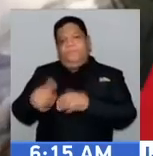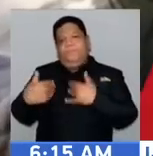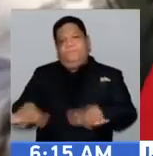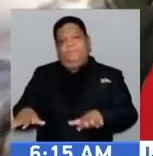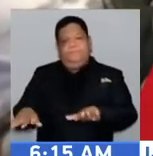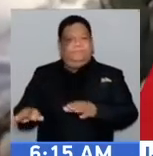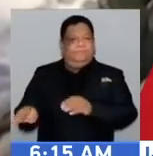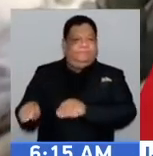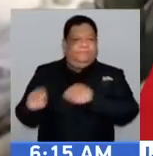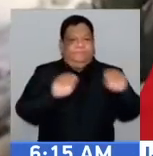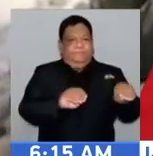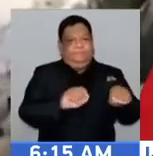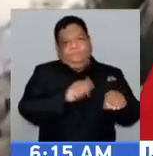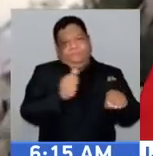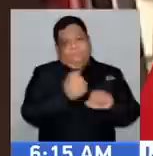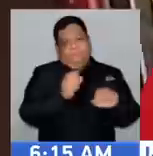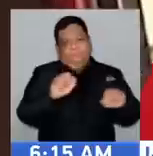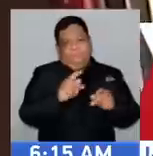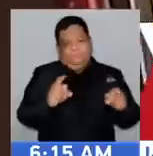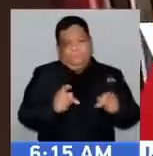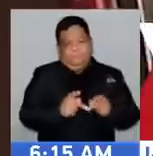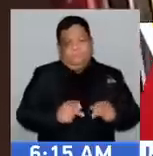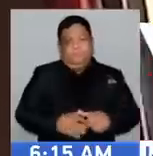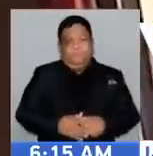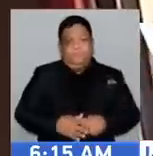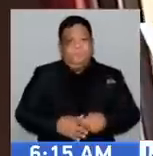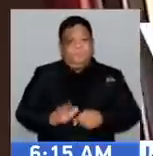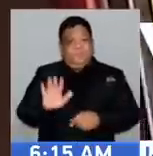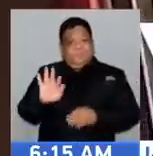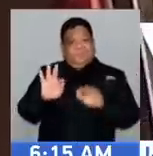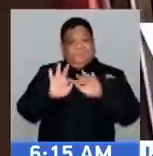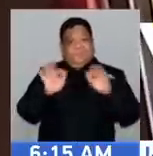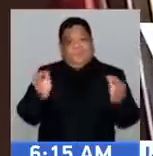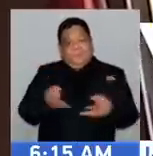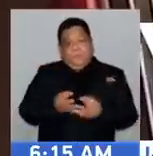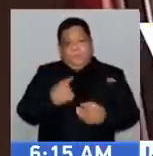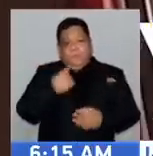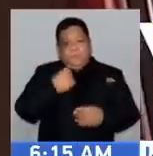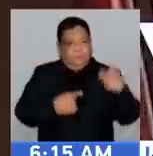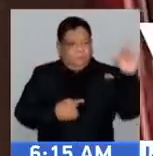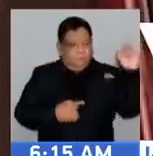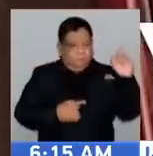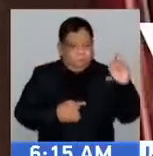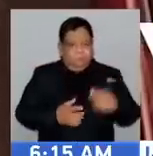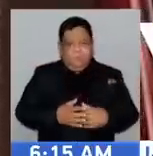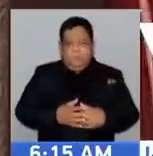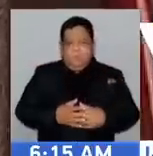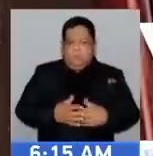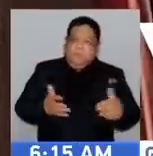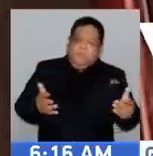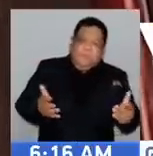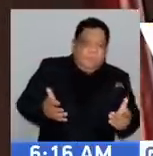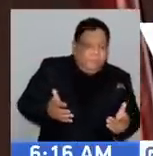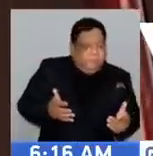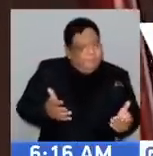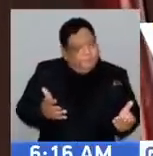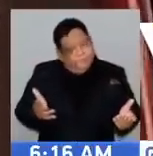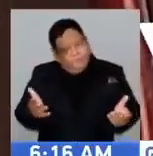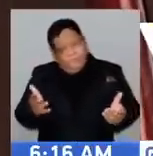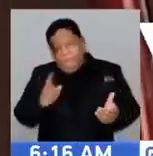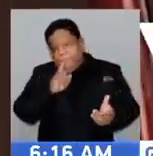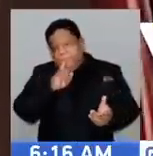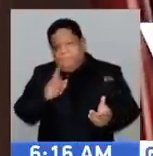ay nahihirapang matanggap ang nangyari. Gawa siya sa akong mama nga, paariun na sa akoan, kanang gawasan na ba,